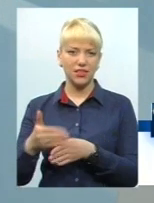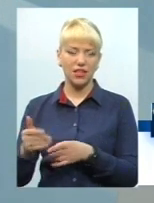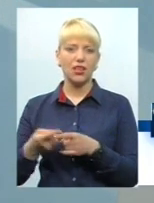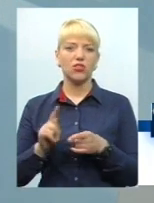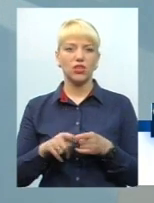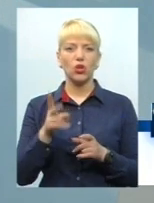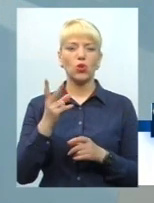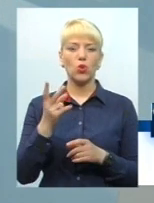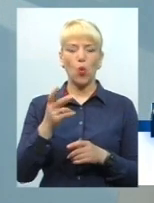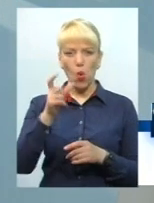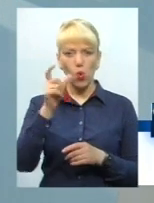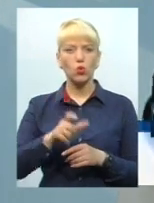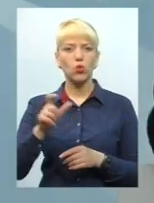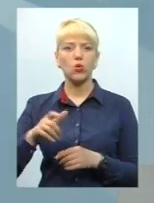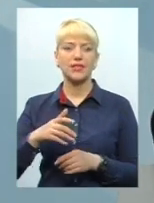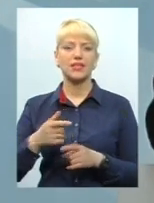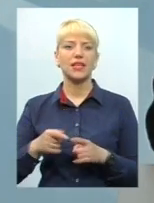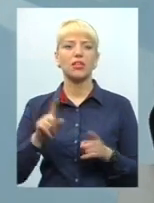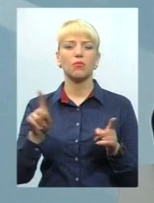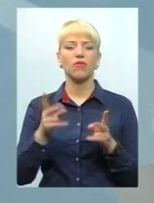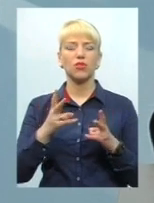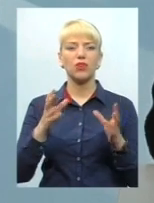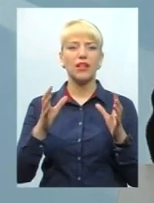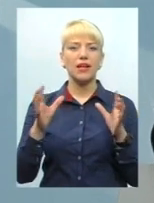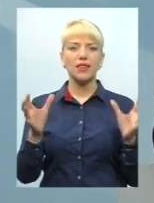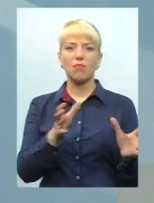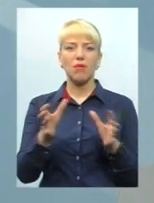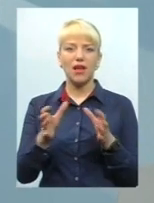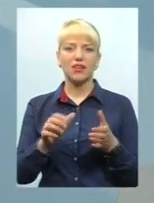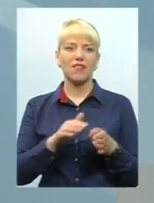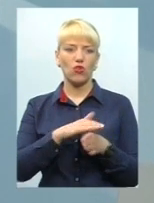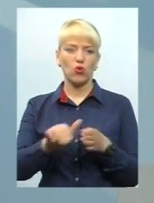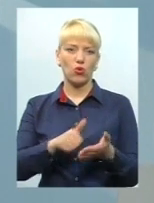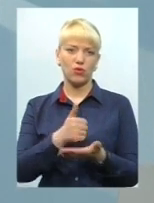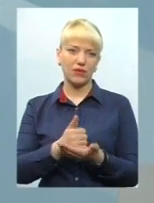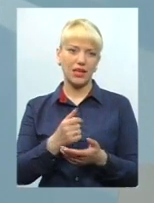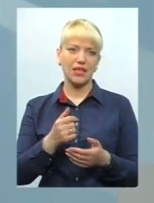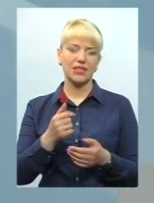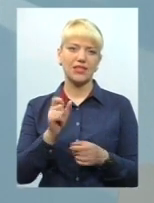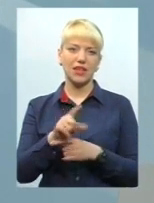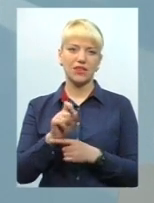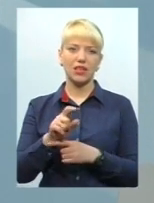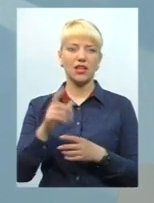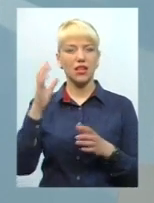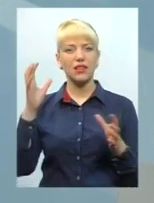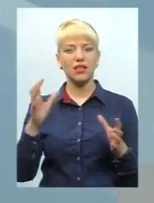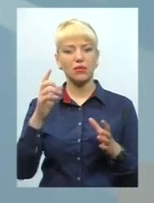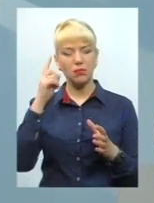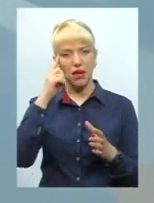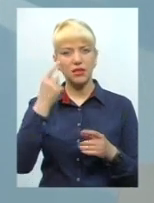тієї людності, так, які повинні дбати і виконувати головне завдання – дбати про те, щоб людство